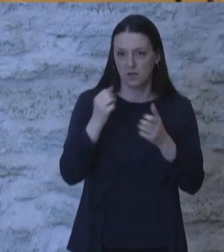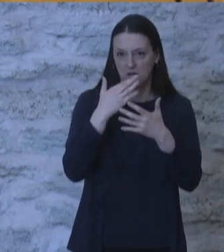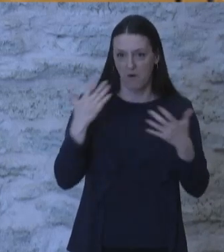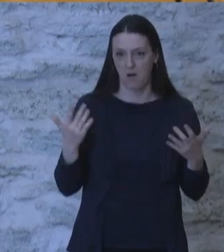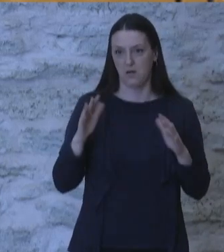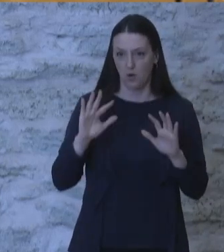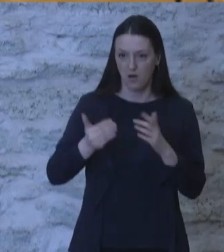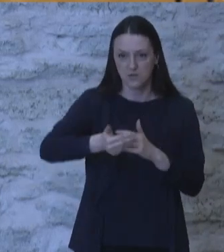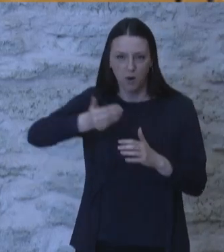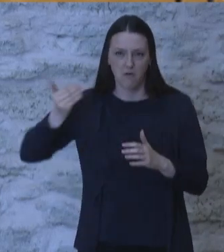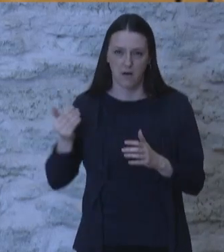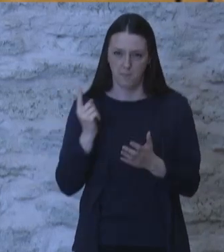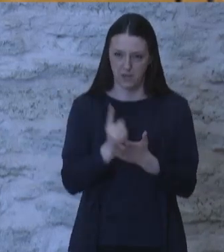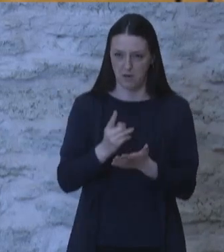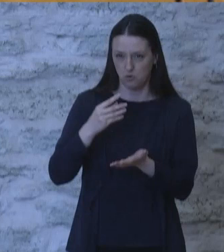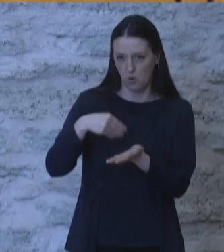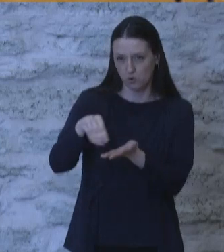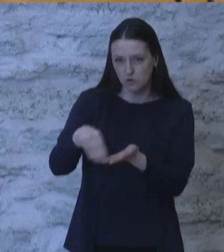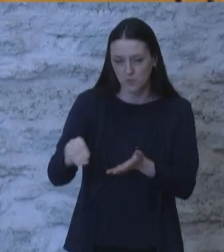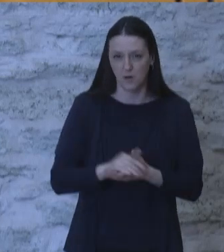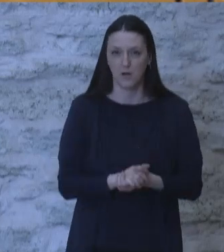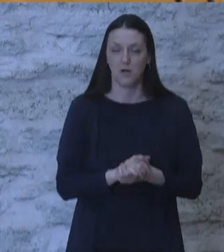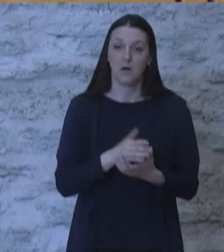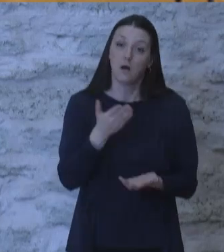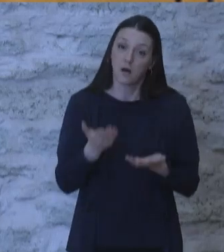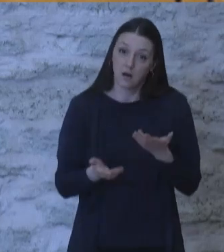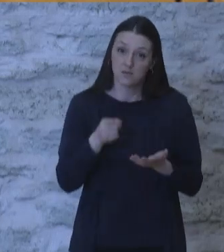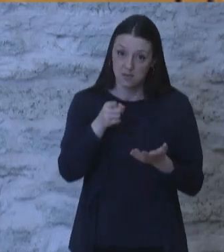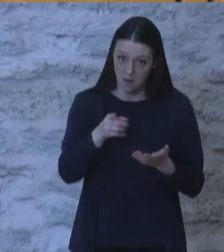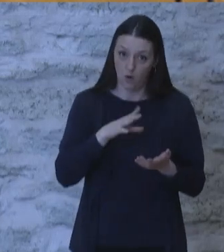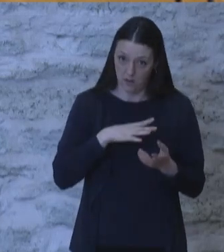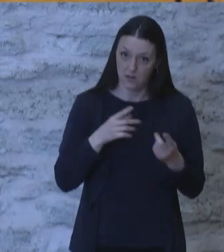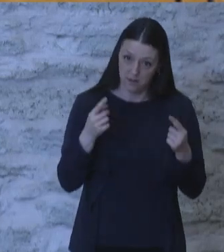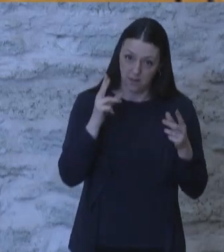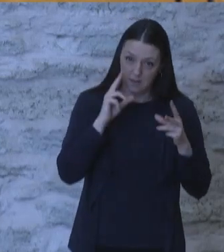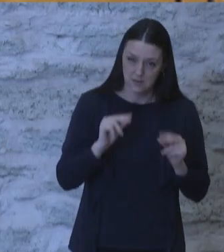ei ole piisavates varudes. Ja kas sellele järgnes mingid konkreetseid saame? Aitäh.